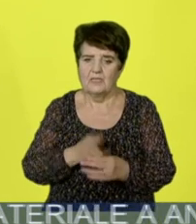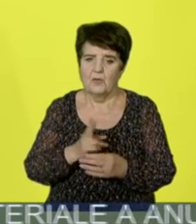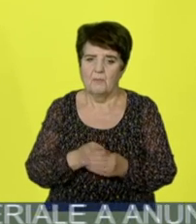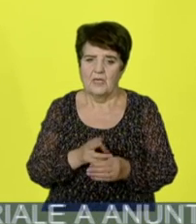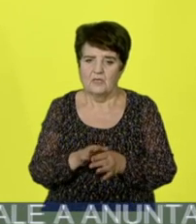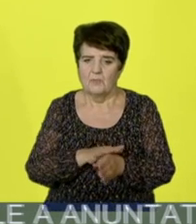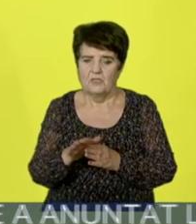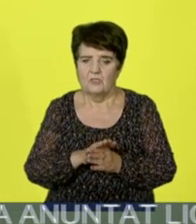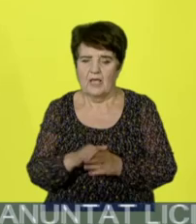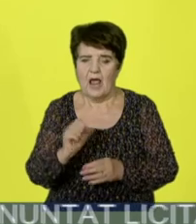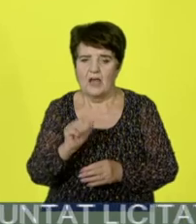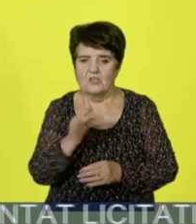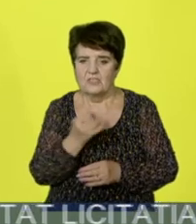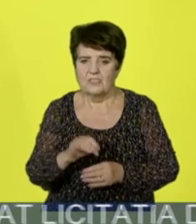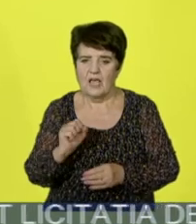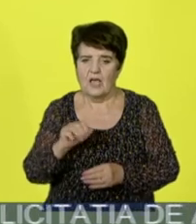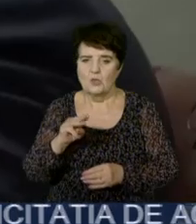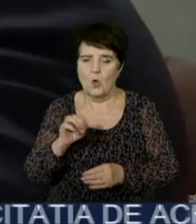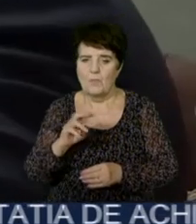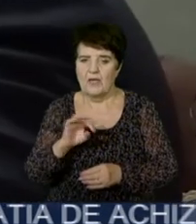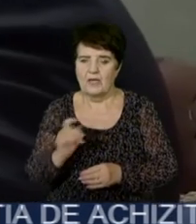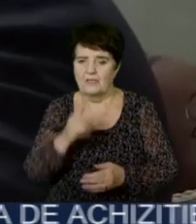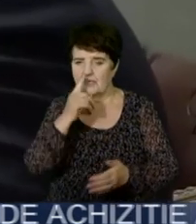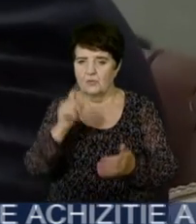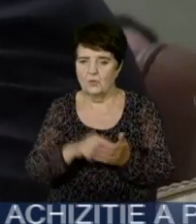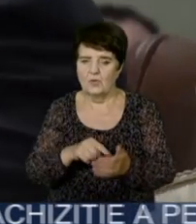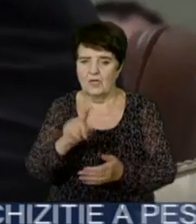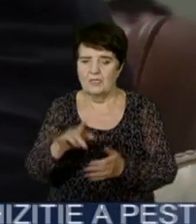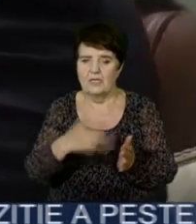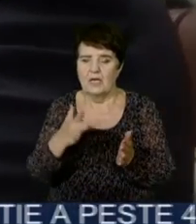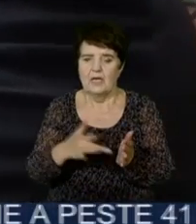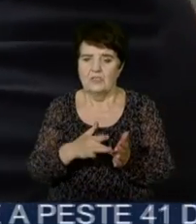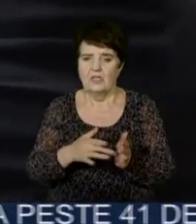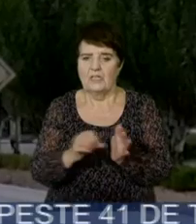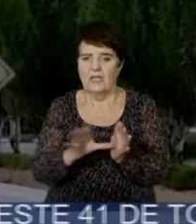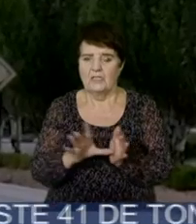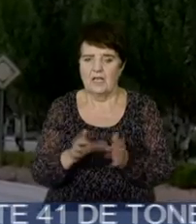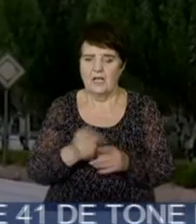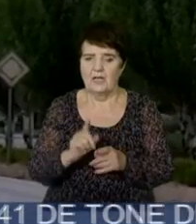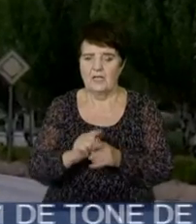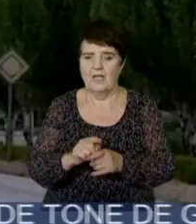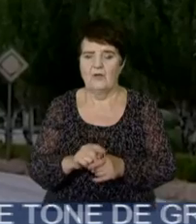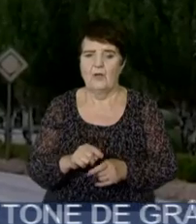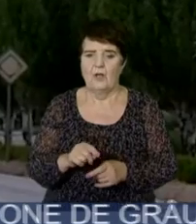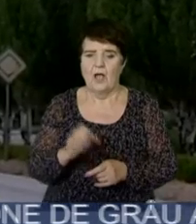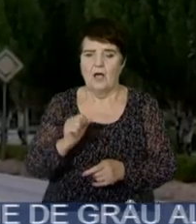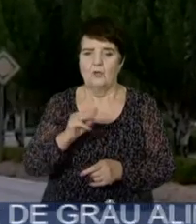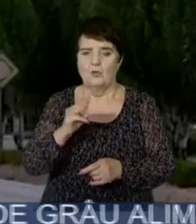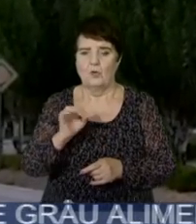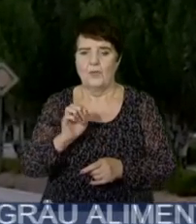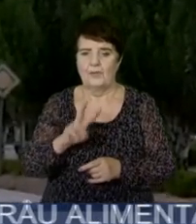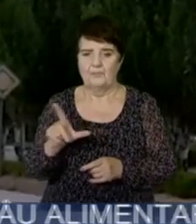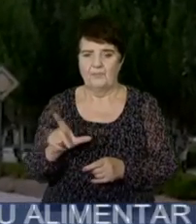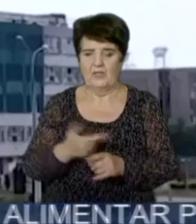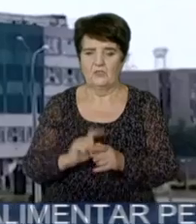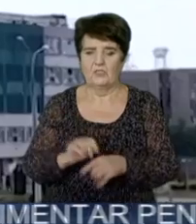misiunea Agenției Atomice să ajungă la centrala nucleară Zaporojie. Astăzi, domnul Guterres și cu mine am discutat despre parametrii acestei misiuni